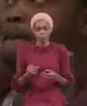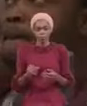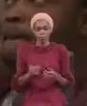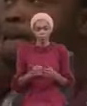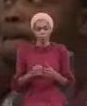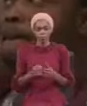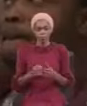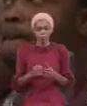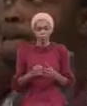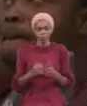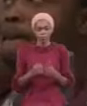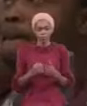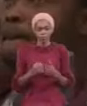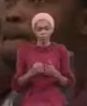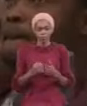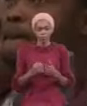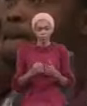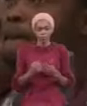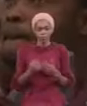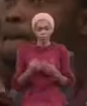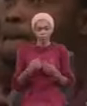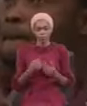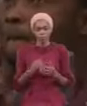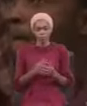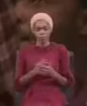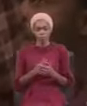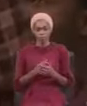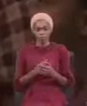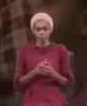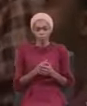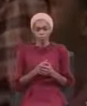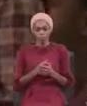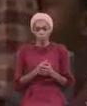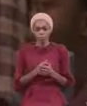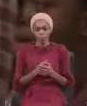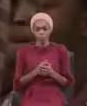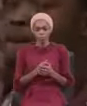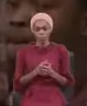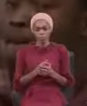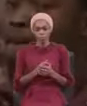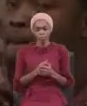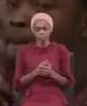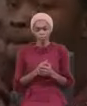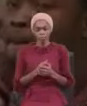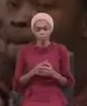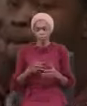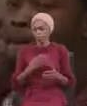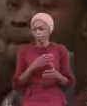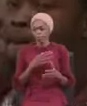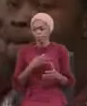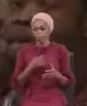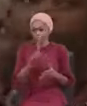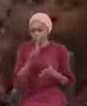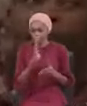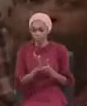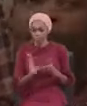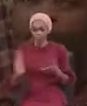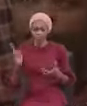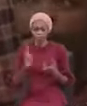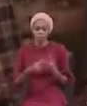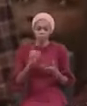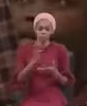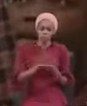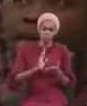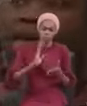venant à l'église au ciel et une partie dans le l'église locale je veux savoir est-ce que c'est de la